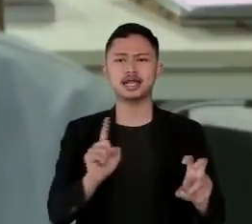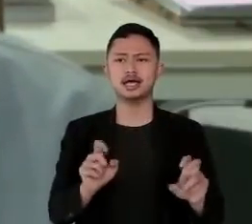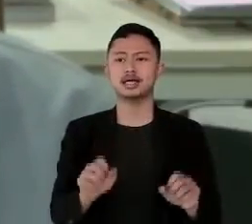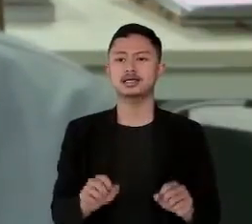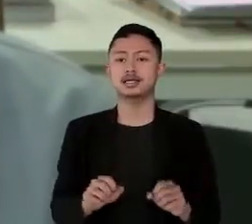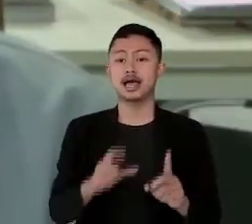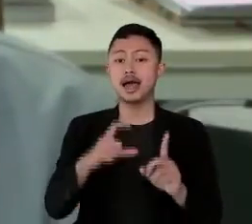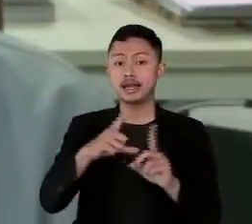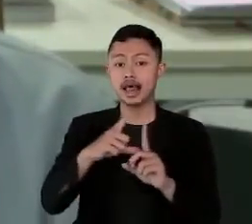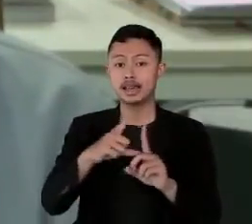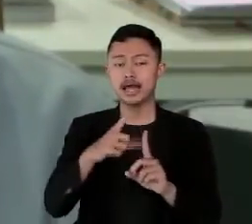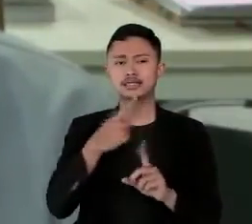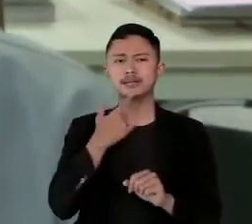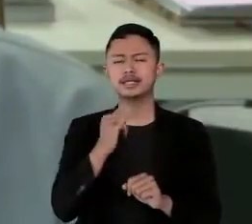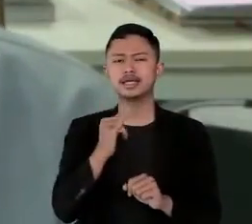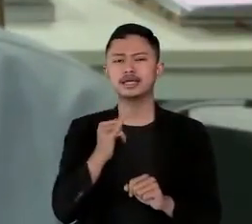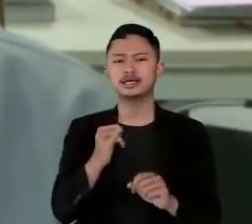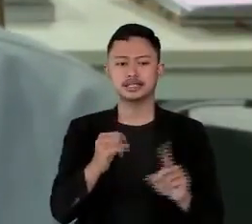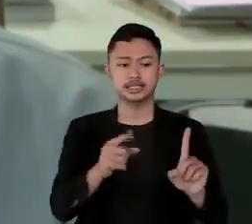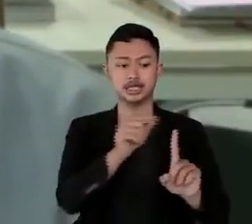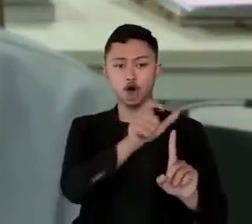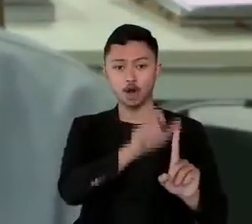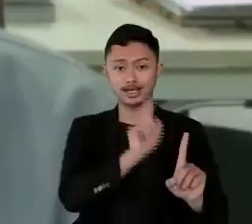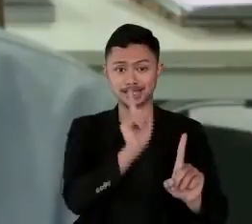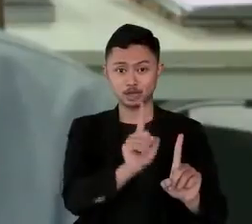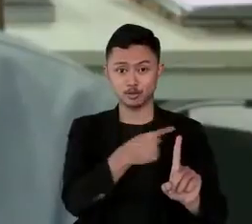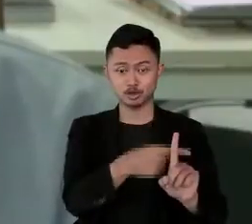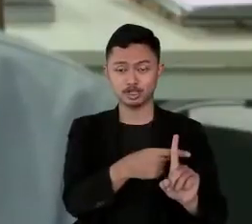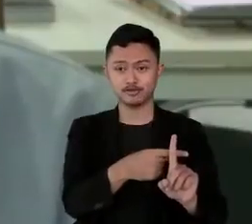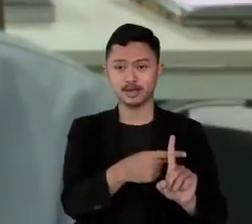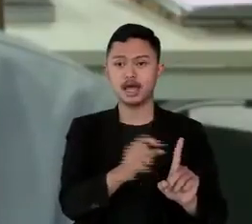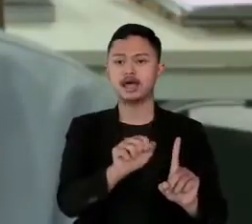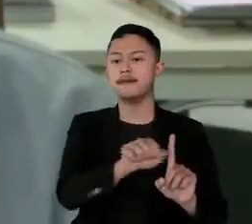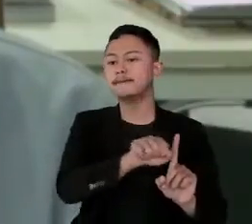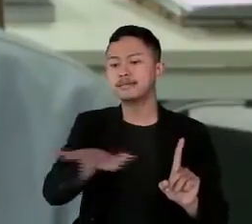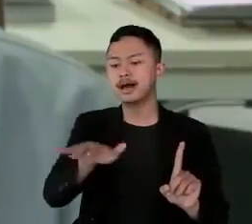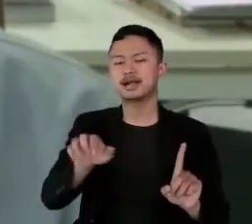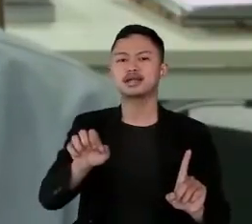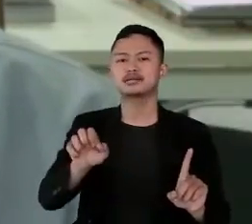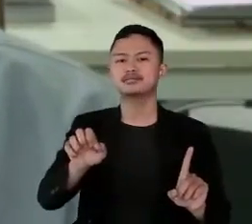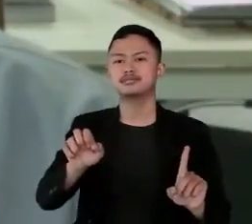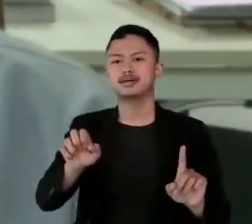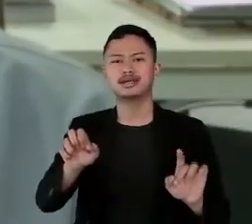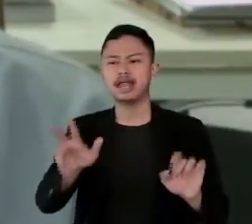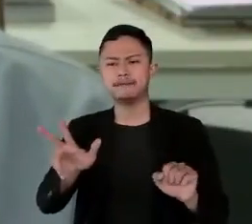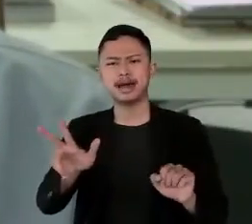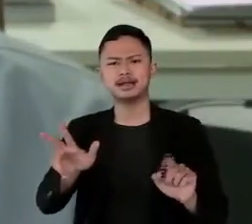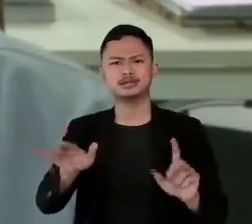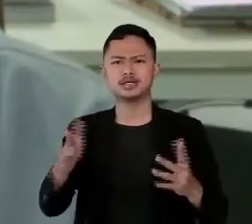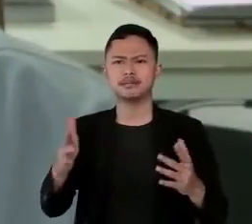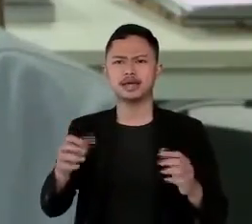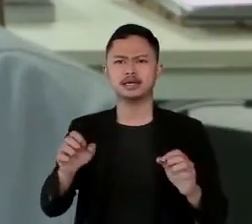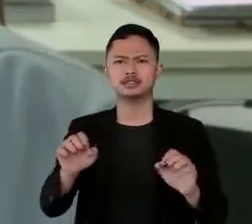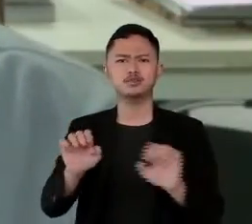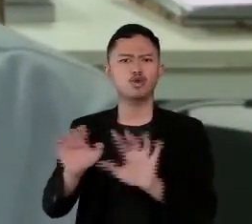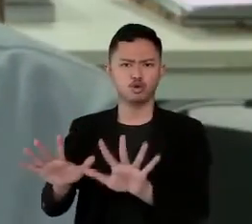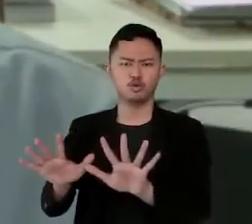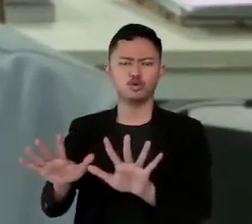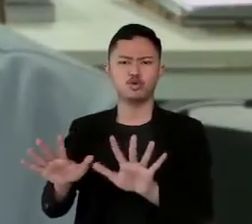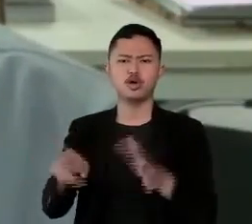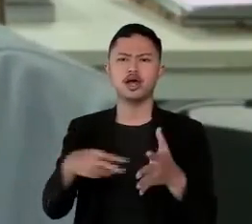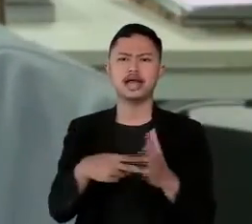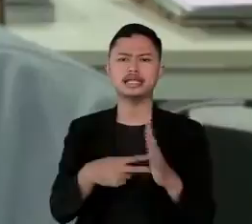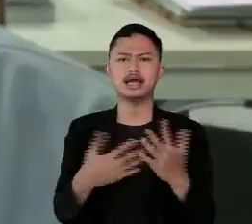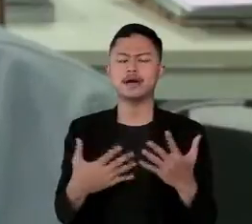7-8-10 artinya apa varian ini memang mempunyai Dayak Barbie komunitas inilah yang menyebabkan